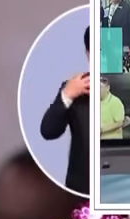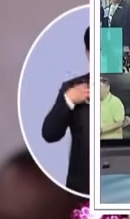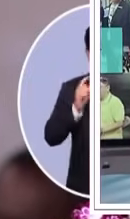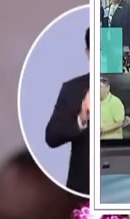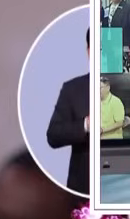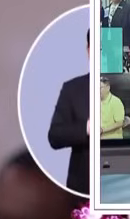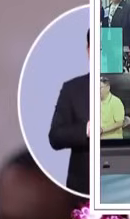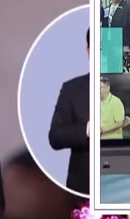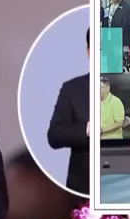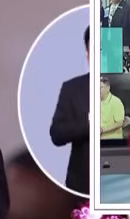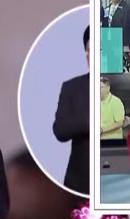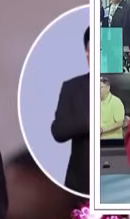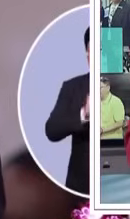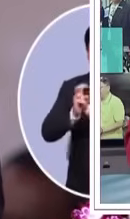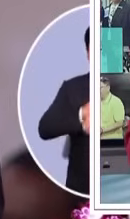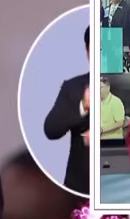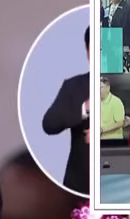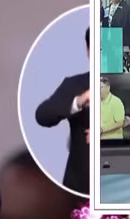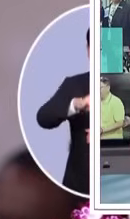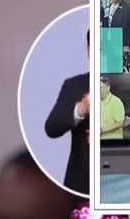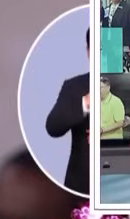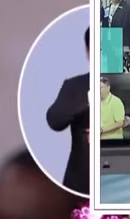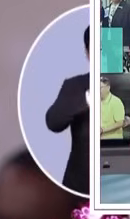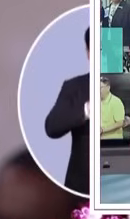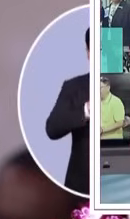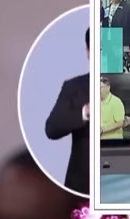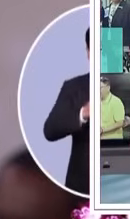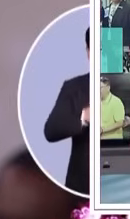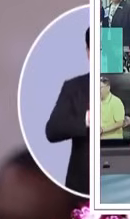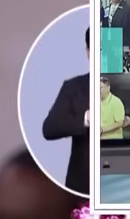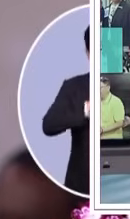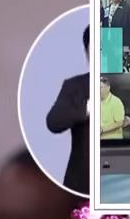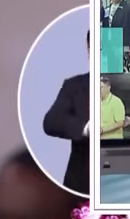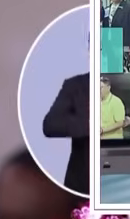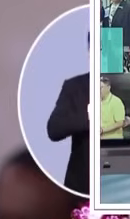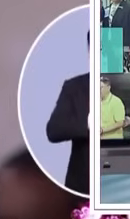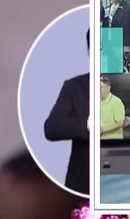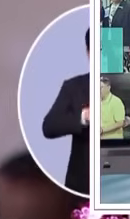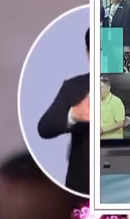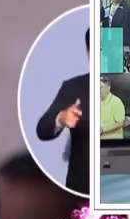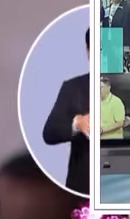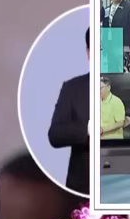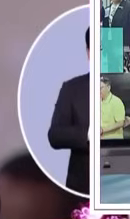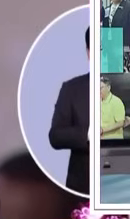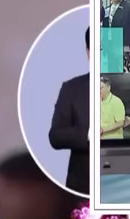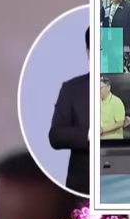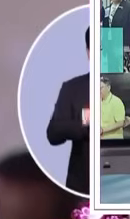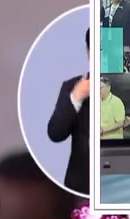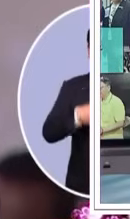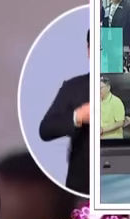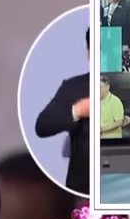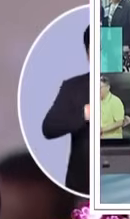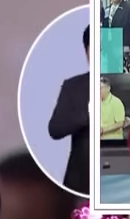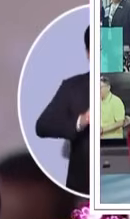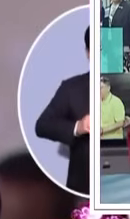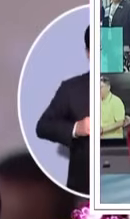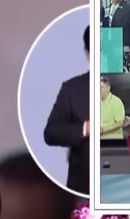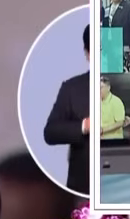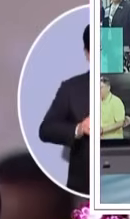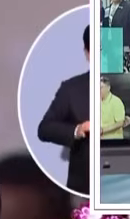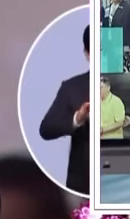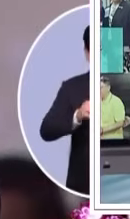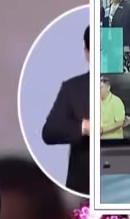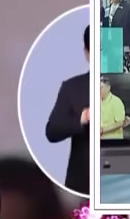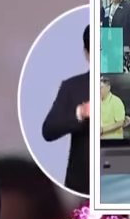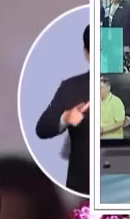呢？美国就是为了要制衡中国，所以才会去保护中华民国，那现在是进